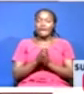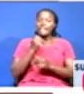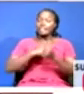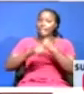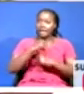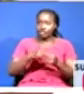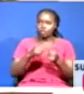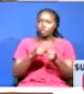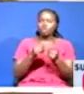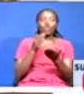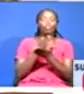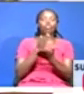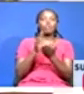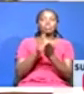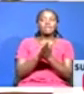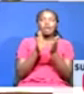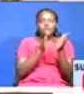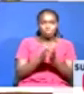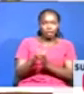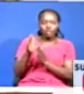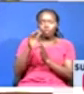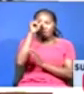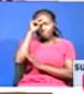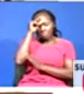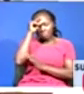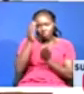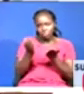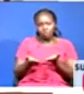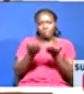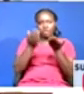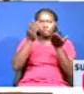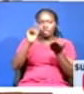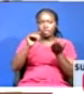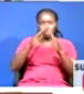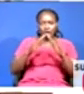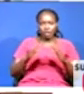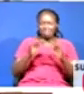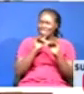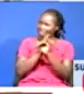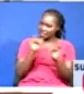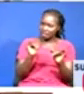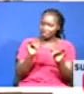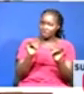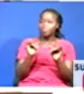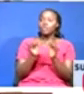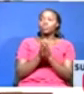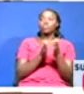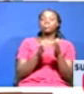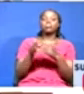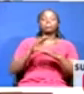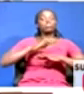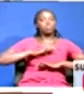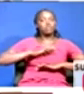rais inadhibitisha mkakati wa serikali wa kuimarisha uwepo wa nyumba bora, safi, zilizo na nafasi ya kutosha